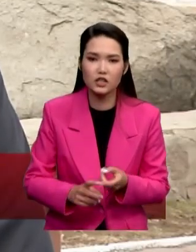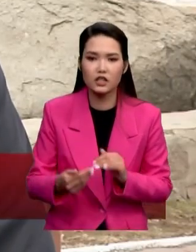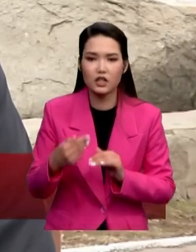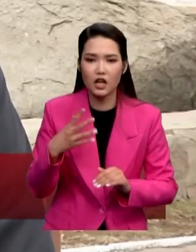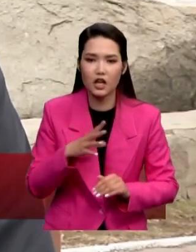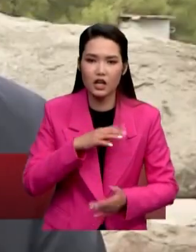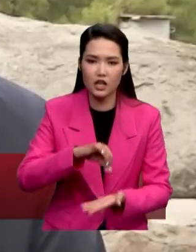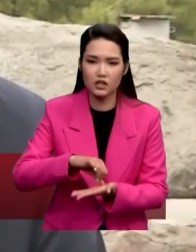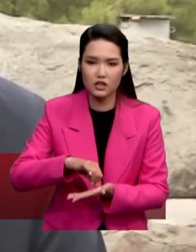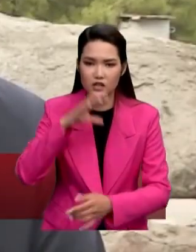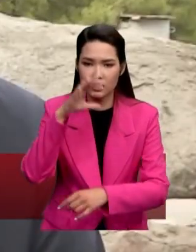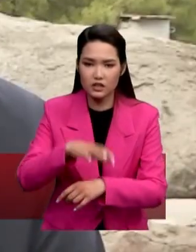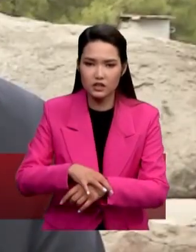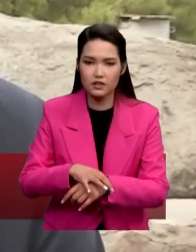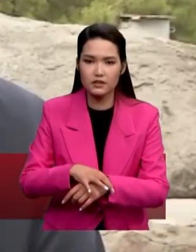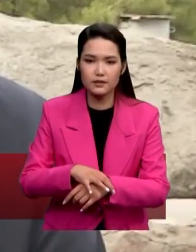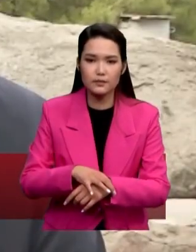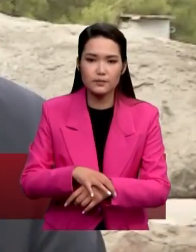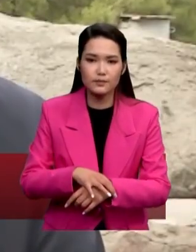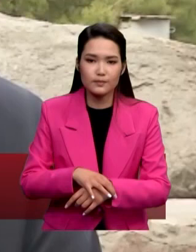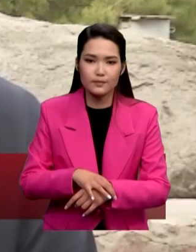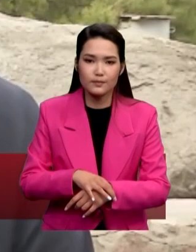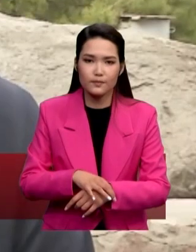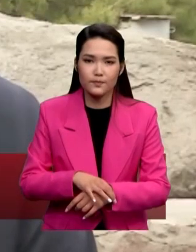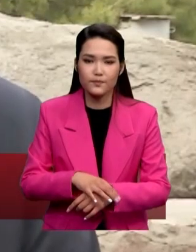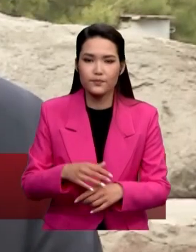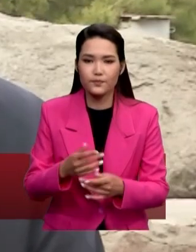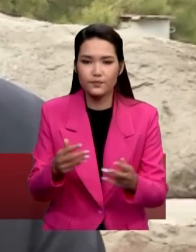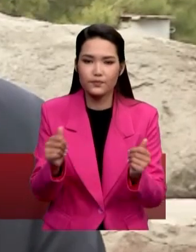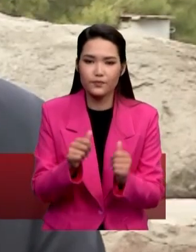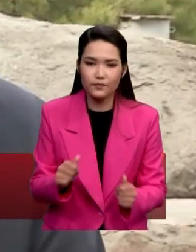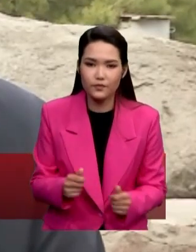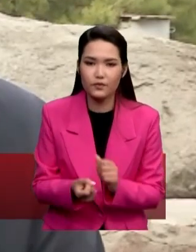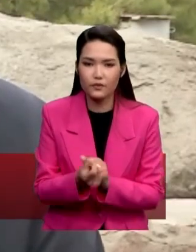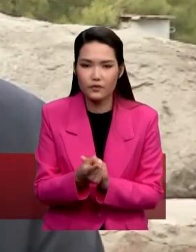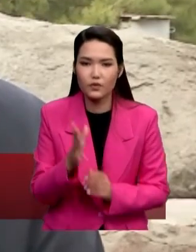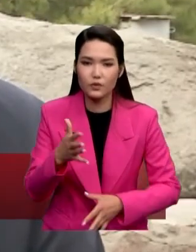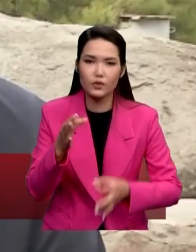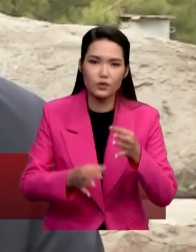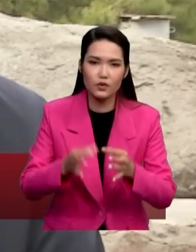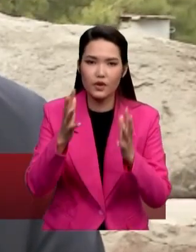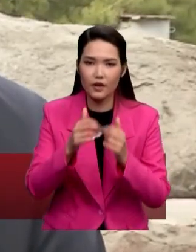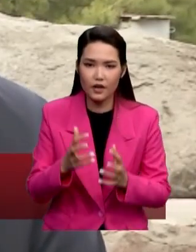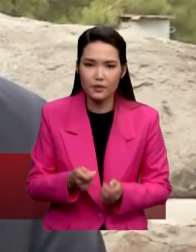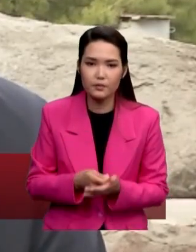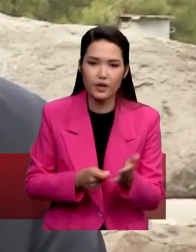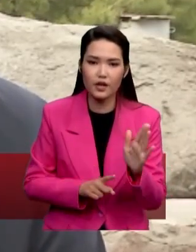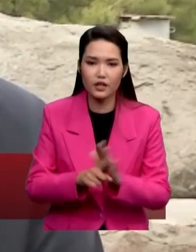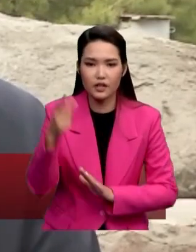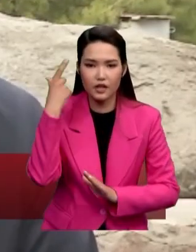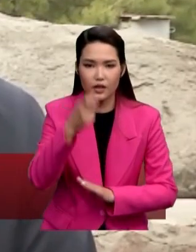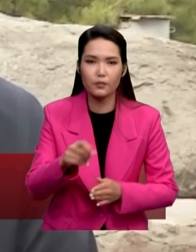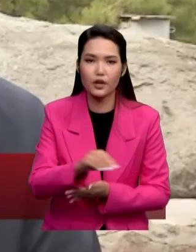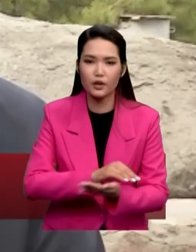была демонтирована. Подан судебный орган иски, в настоящее время идут судебные разбирательства. Объявлен